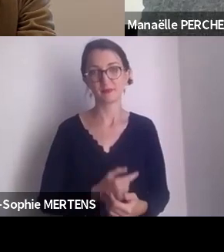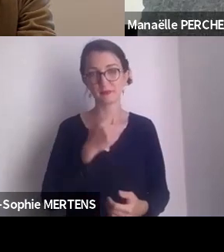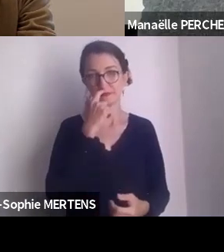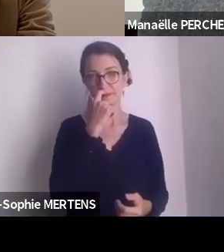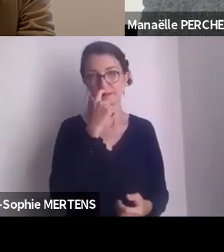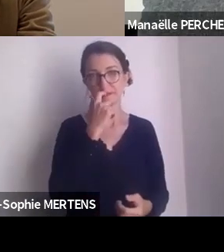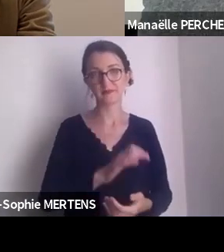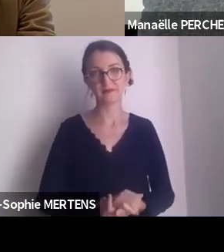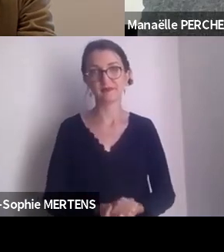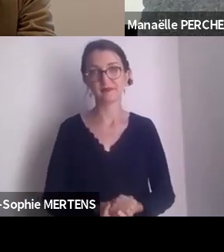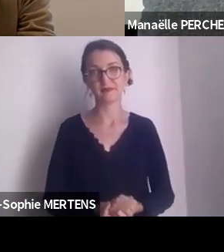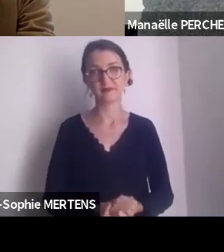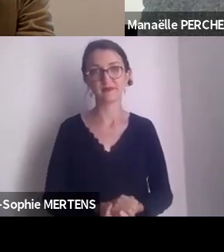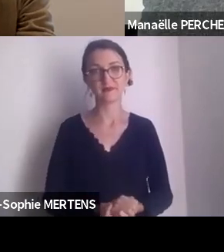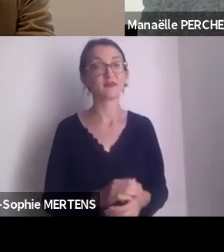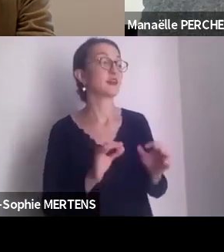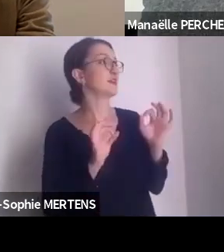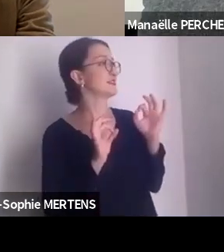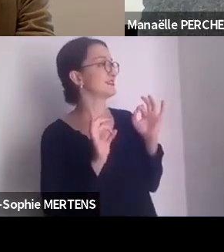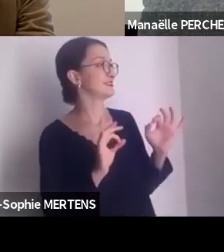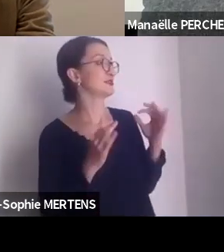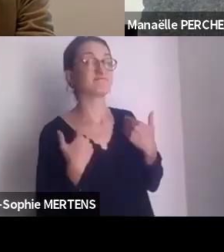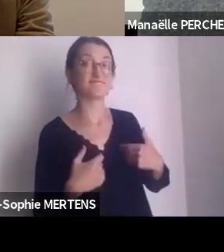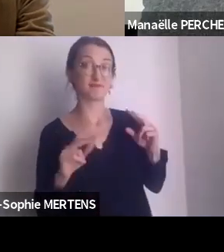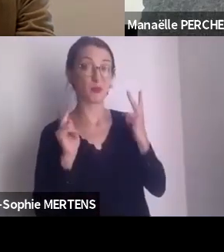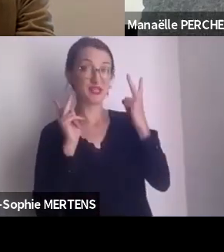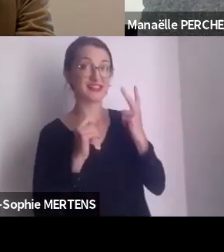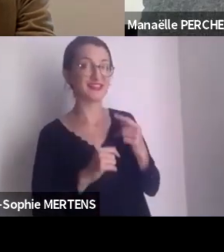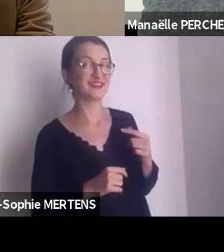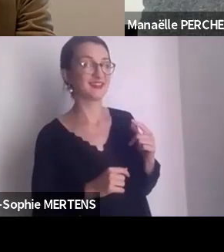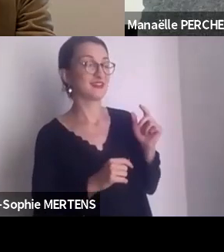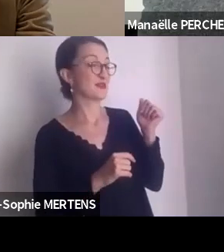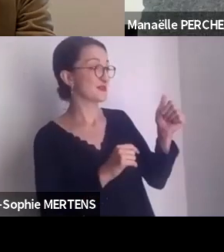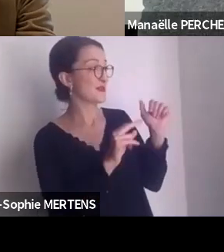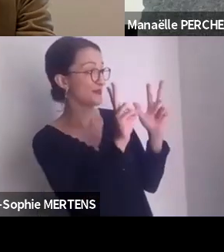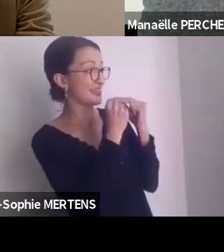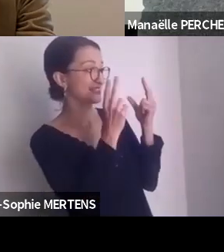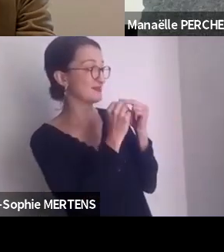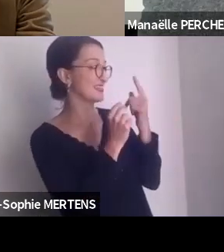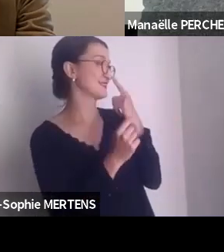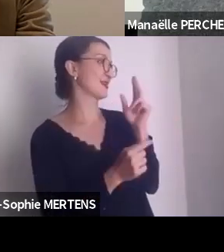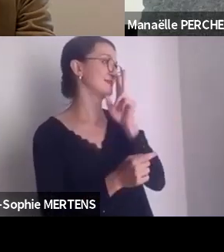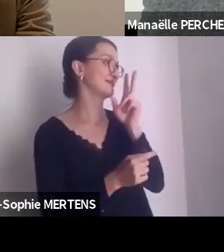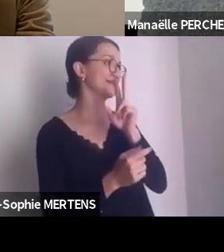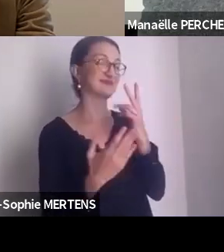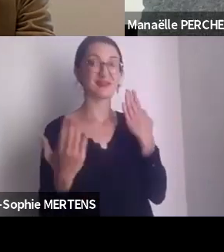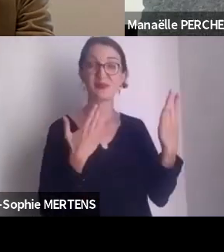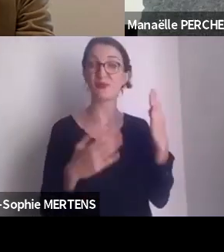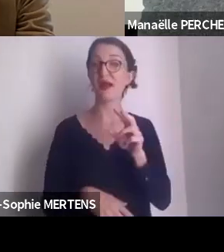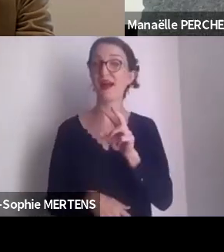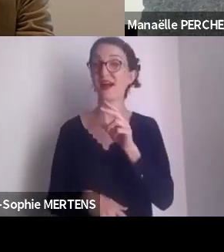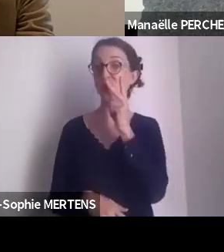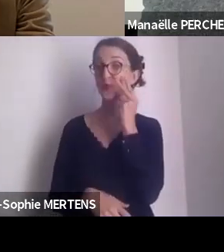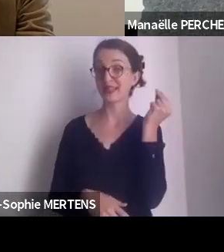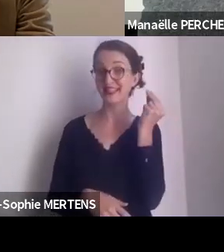Et en tout cas, dans ce que tu décris, Laurent, je trouve qu'il y a un chouette parallèle avec ce que nous a dit aussi juste avant Wemanity sur cette idée